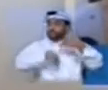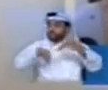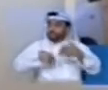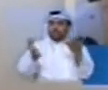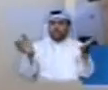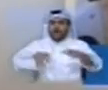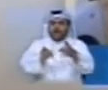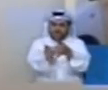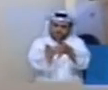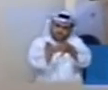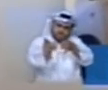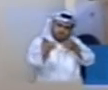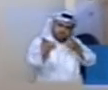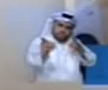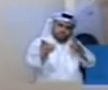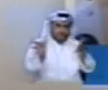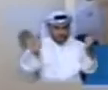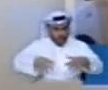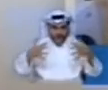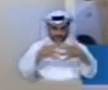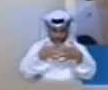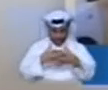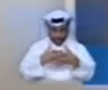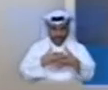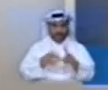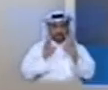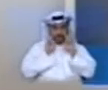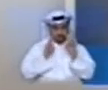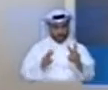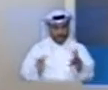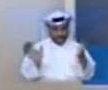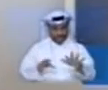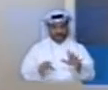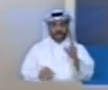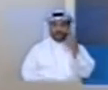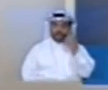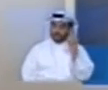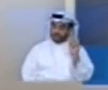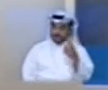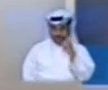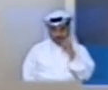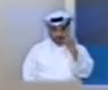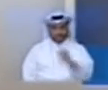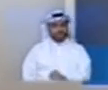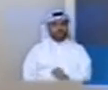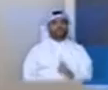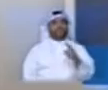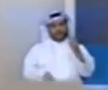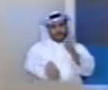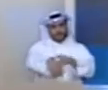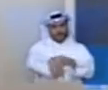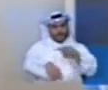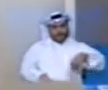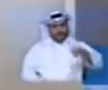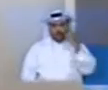اتجاهات اختناقات وأيضا كثافة عالية، فالتواجد المروري راح يكون مكثف وبشكل ملفت أكثر من الأوقات الأخرى. الجانب